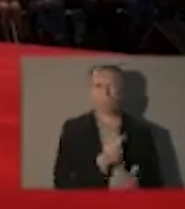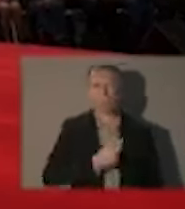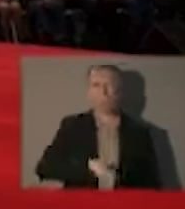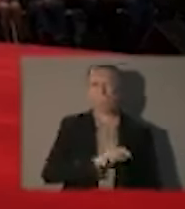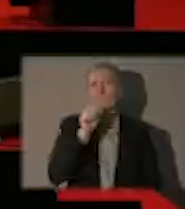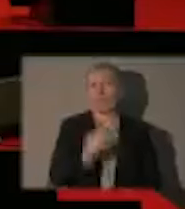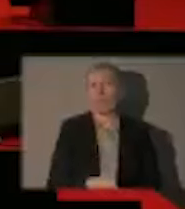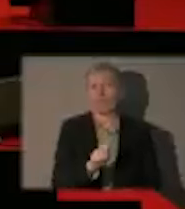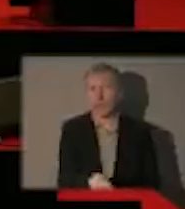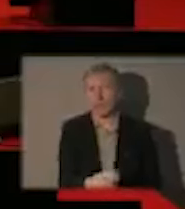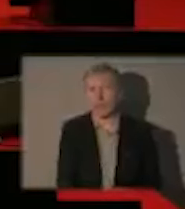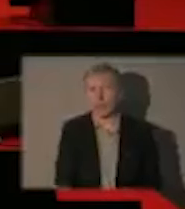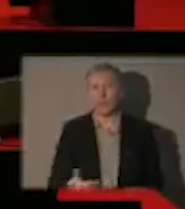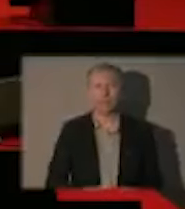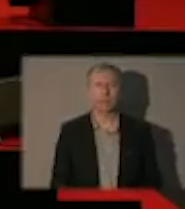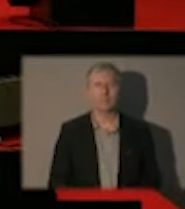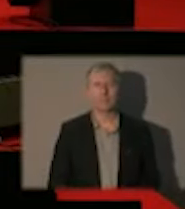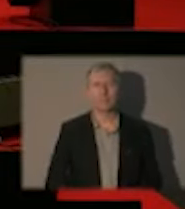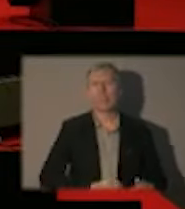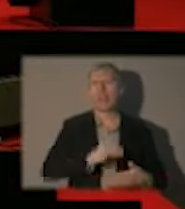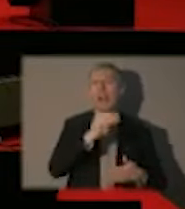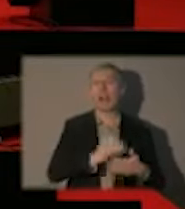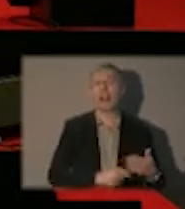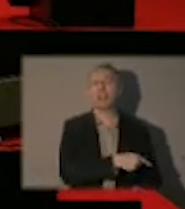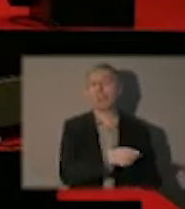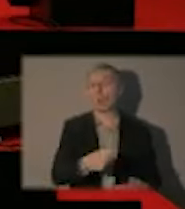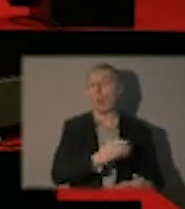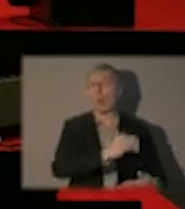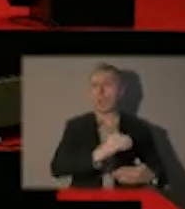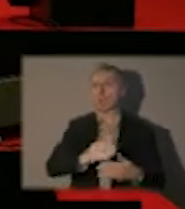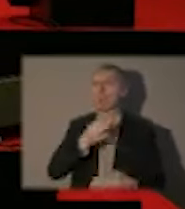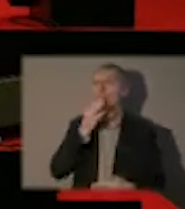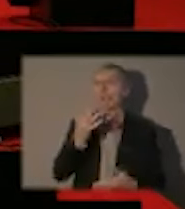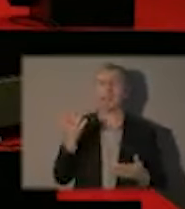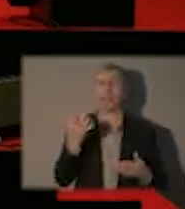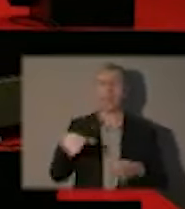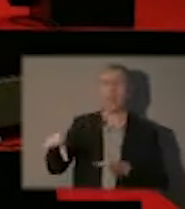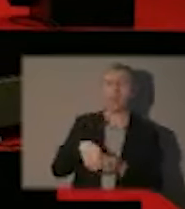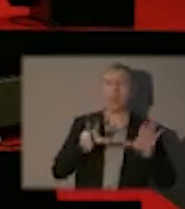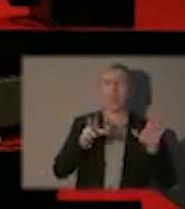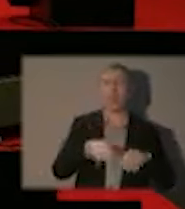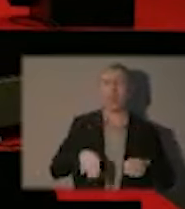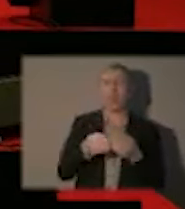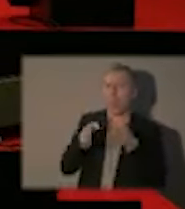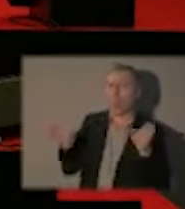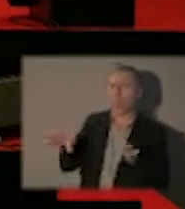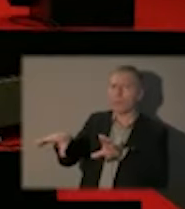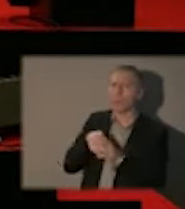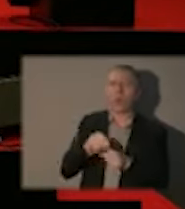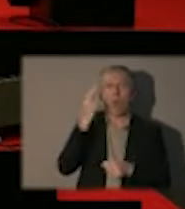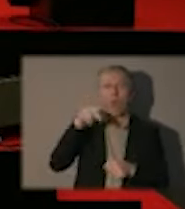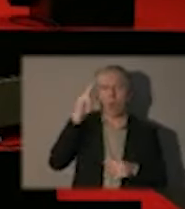réagir quand les principales listes disent aujourd'hui que l'élargissement à 8 nouveaux pays, c'est